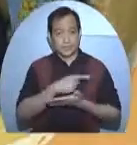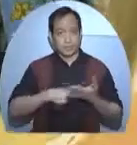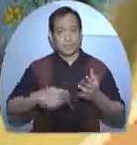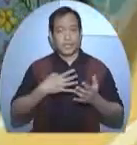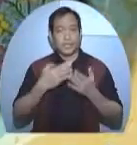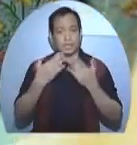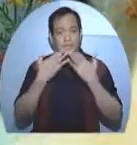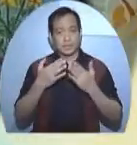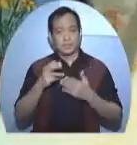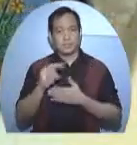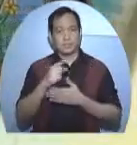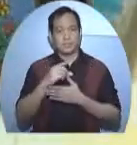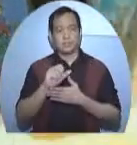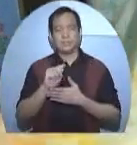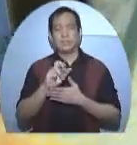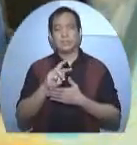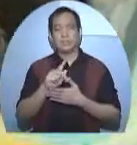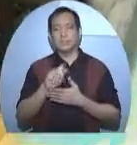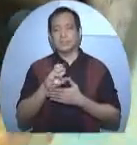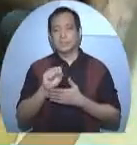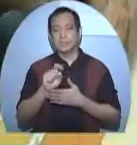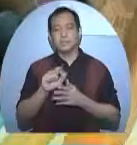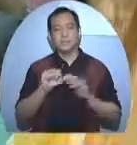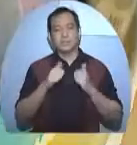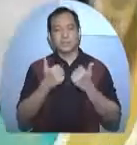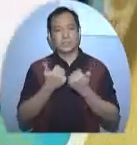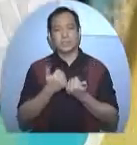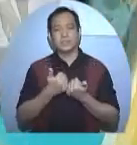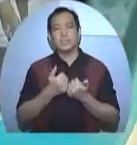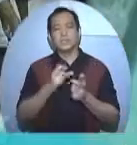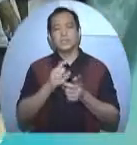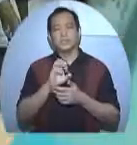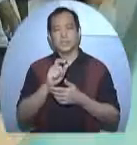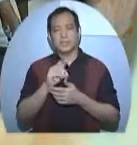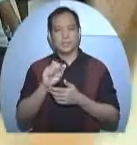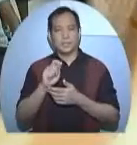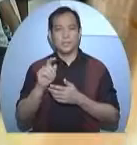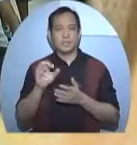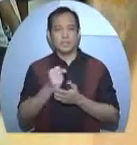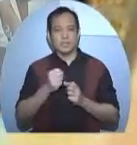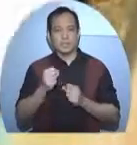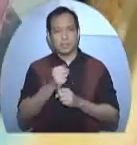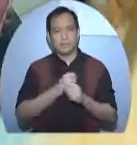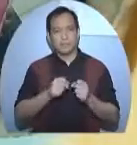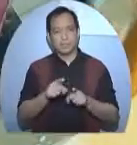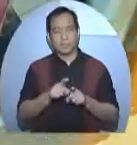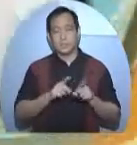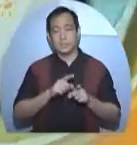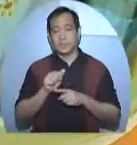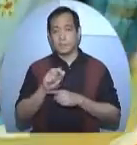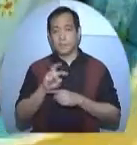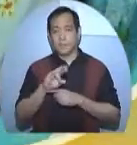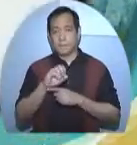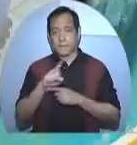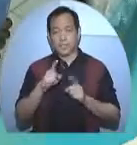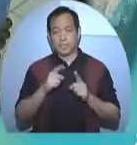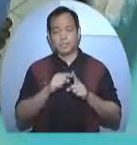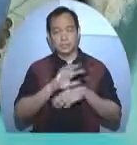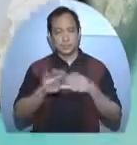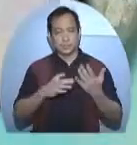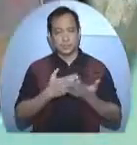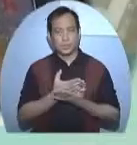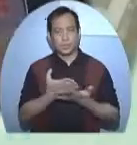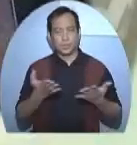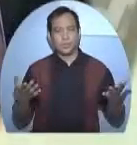po ay nagpapasalamat sa Angono Artists Association, Star Cafea Coffee at sa Matrix at sa inyong lahat,